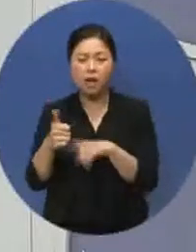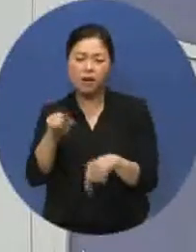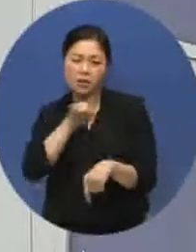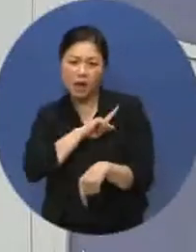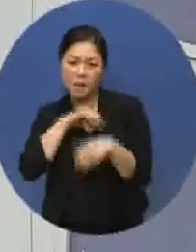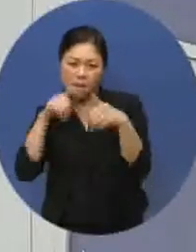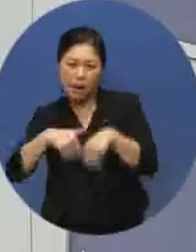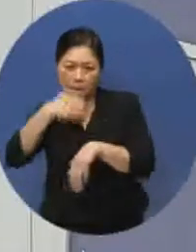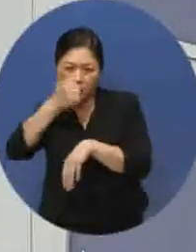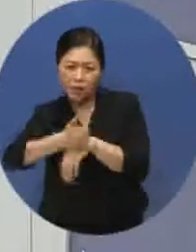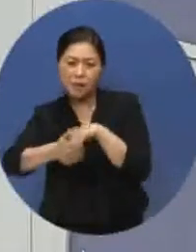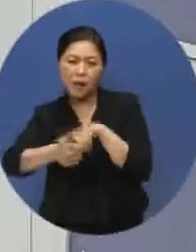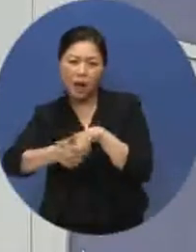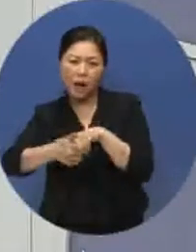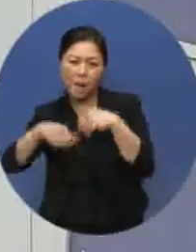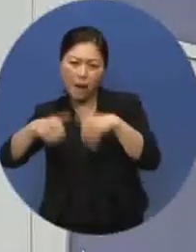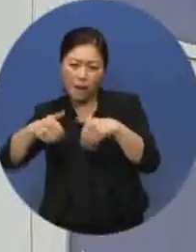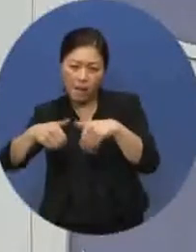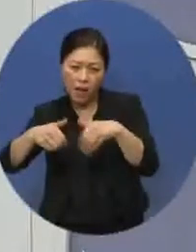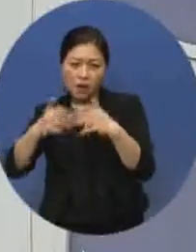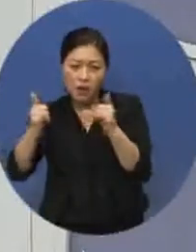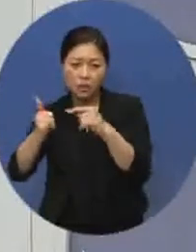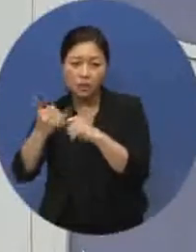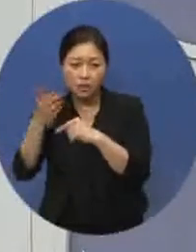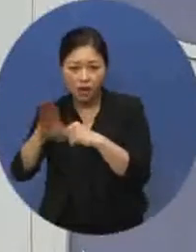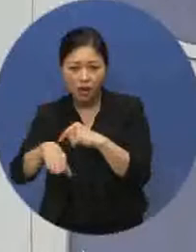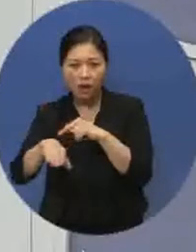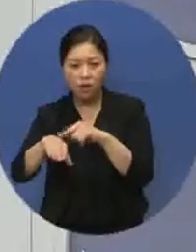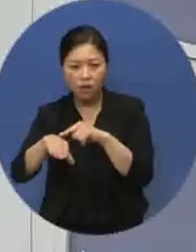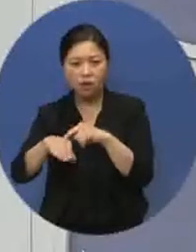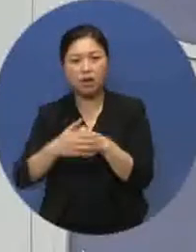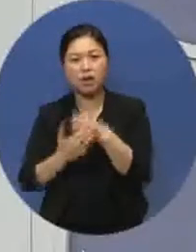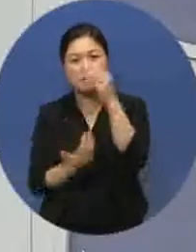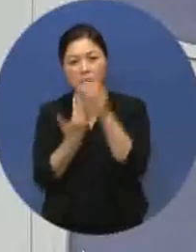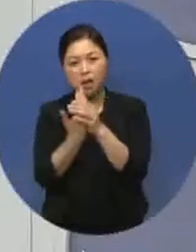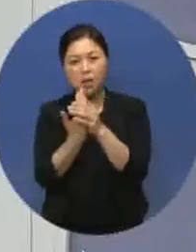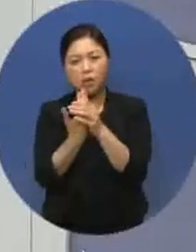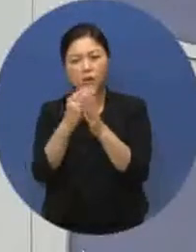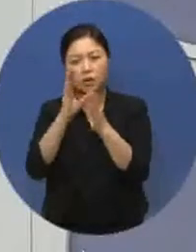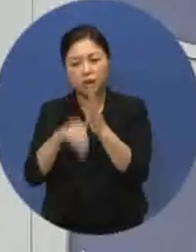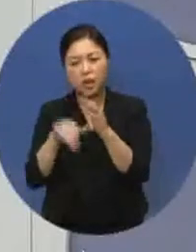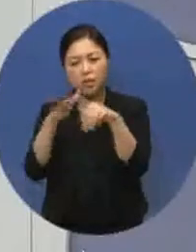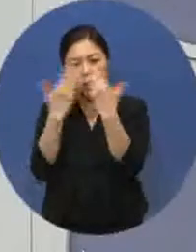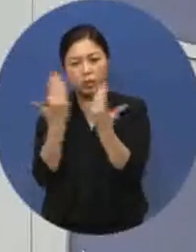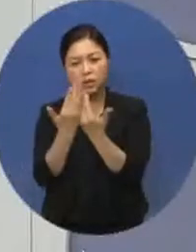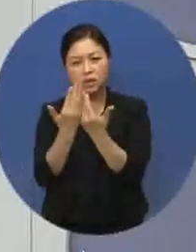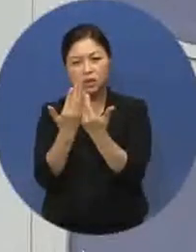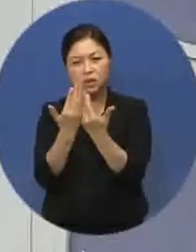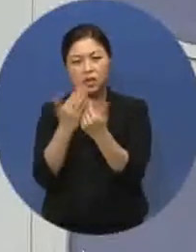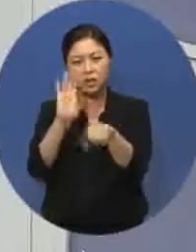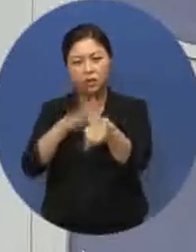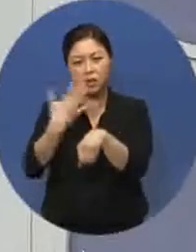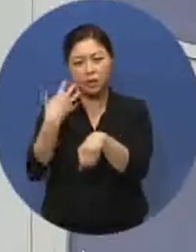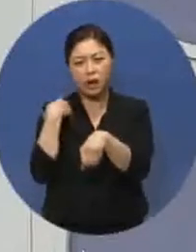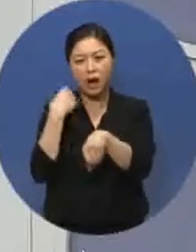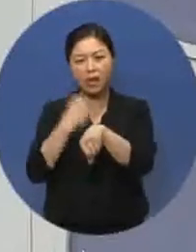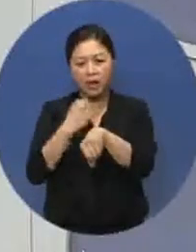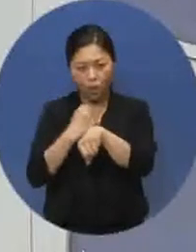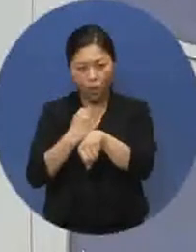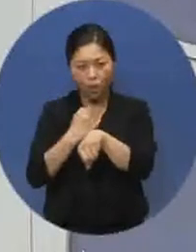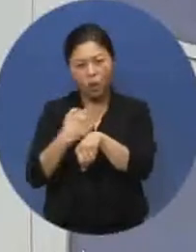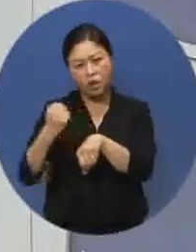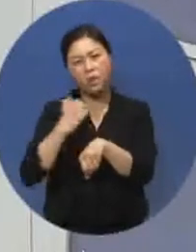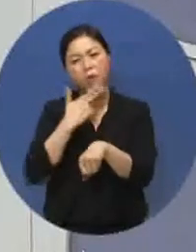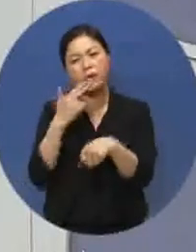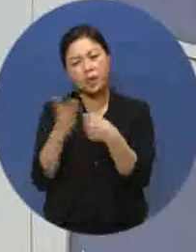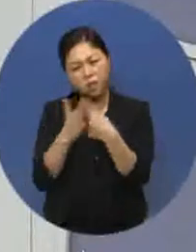말단에서 일한 사람인데 현장을 책임진다라고 그 계약서에 사고가 나면 모든 책임을 본인이 진다. 영세한 업자니까 그렇게 계약을 체결한